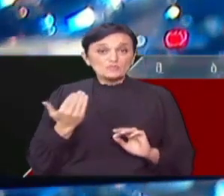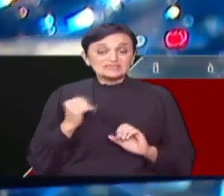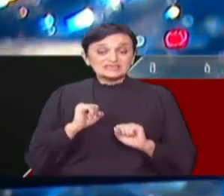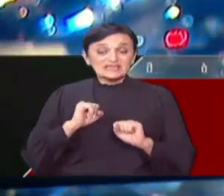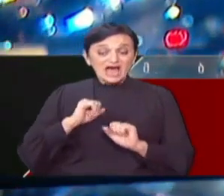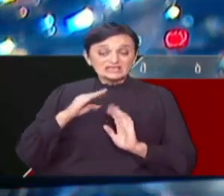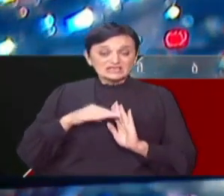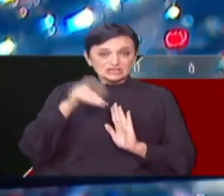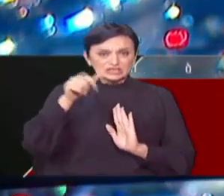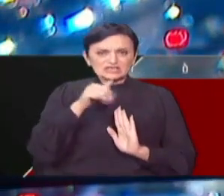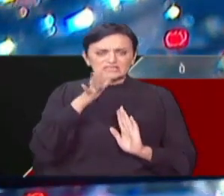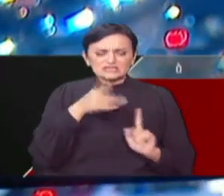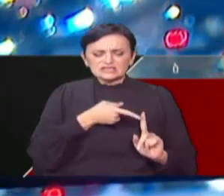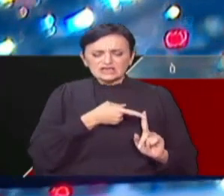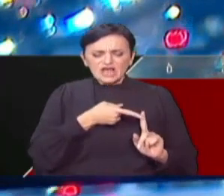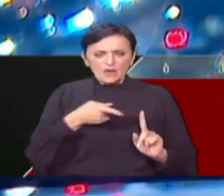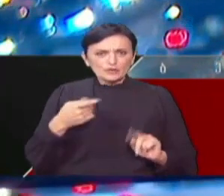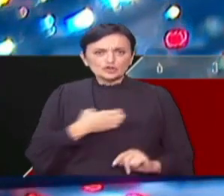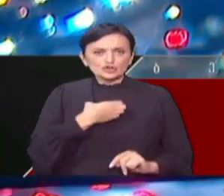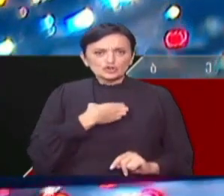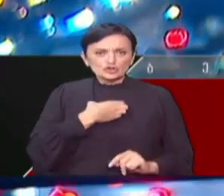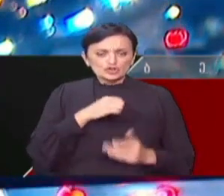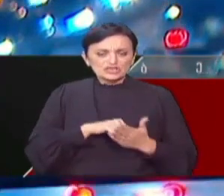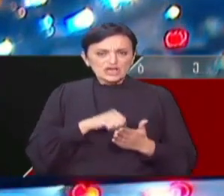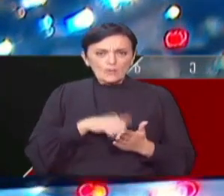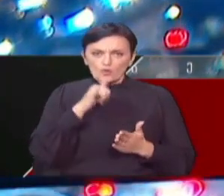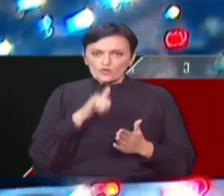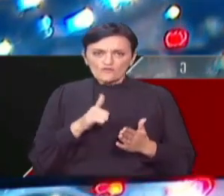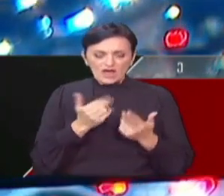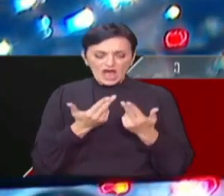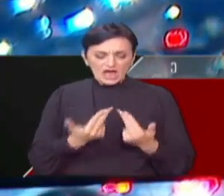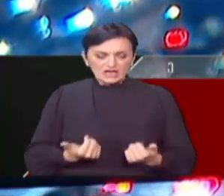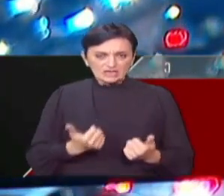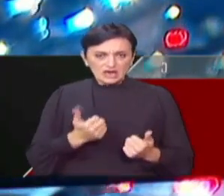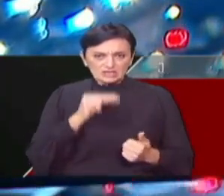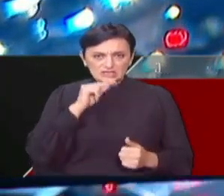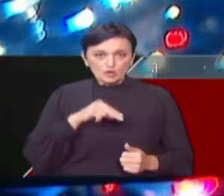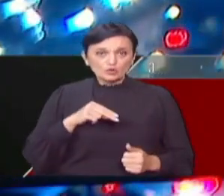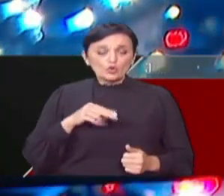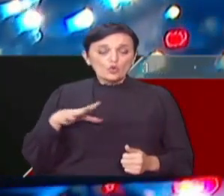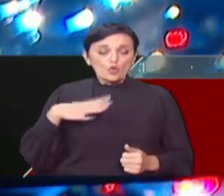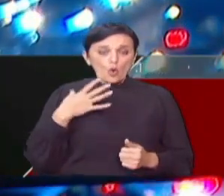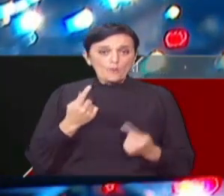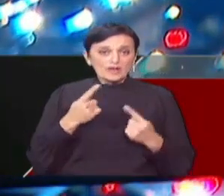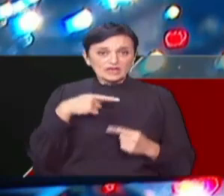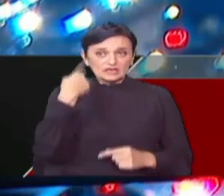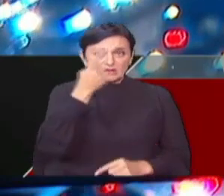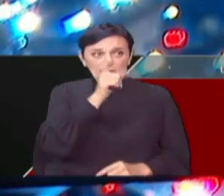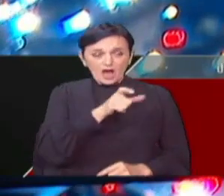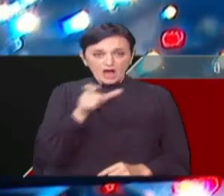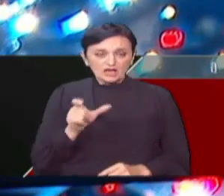დაცვის ქვეშ მყოფი წლების განმავლობაში შიშის გამო ვერ აღიარებდა დანაშაულს, ყოფილი მაღალჩინოსნების